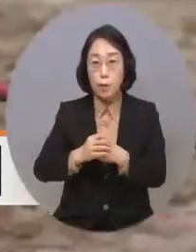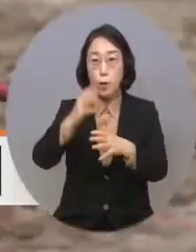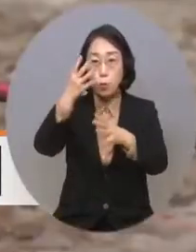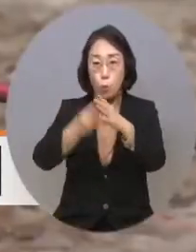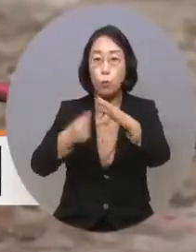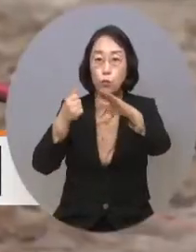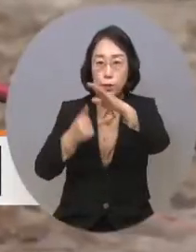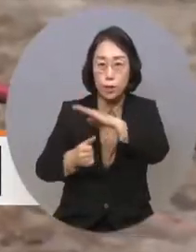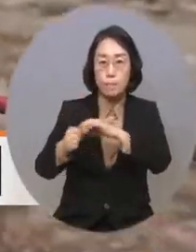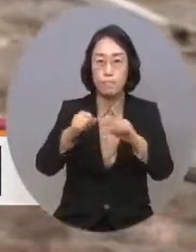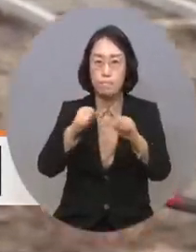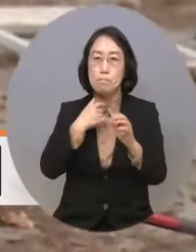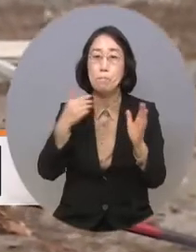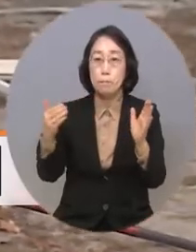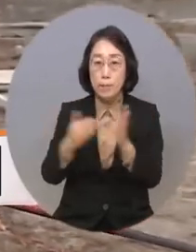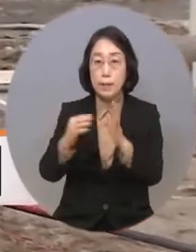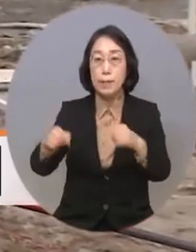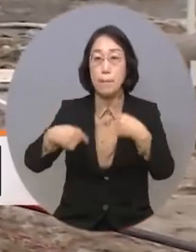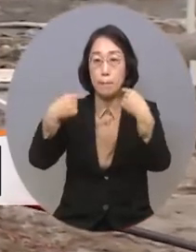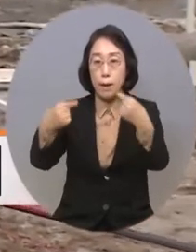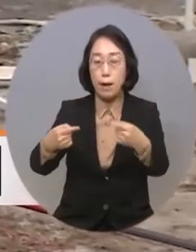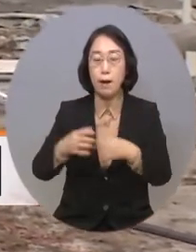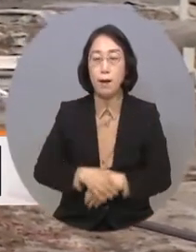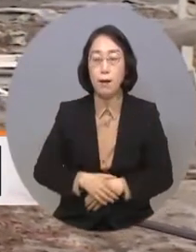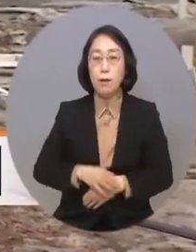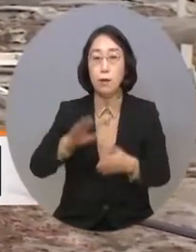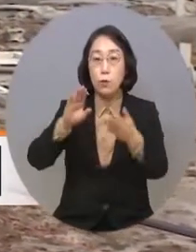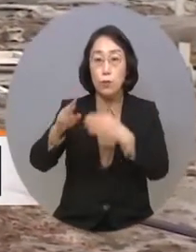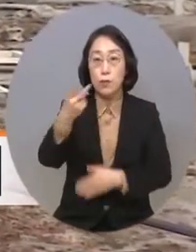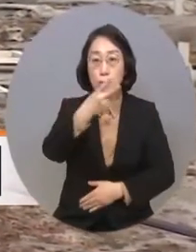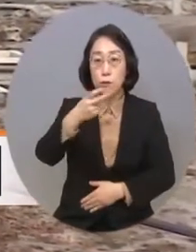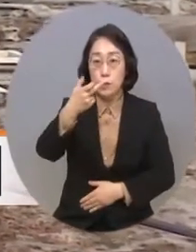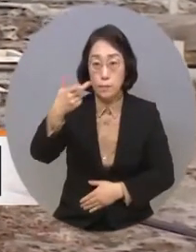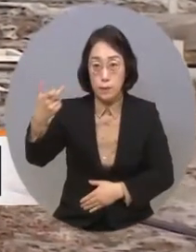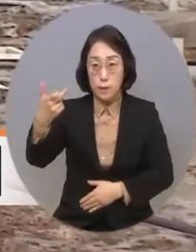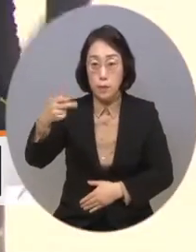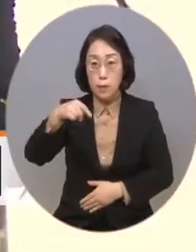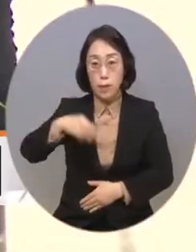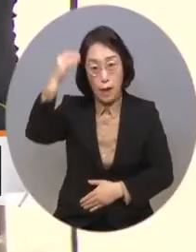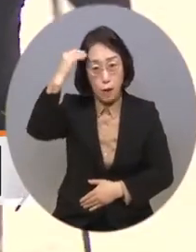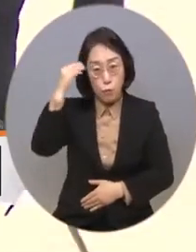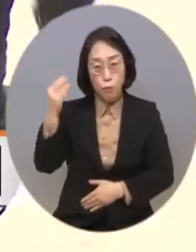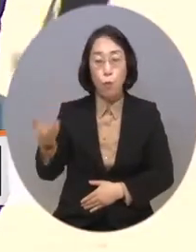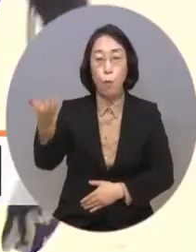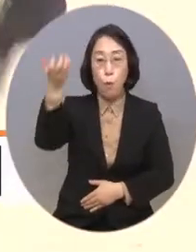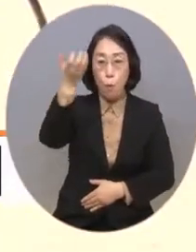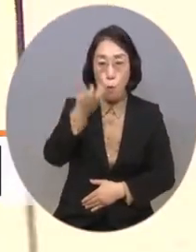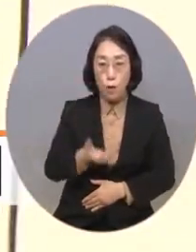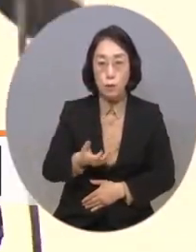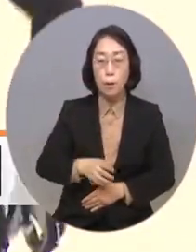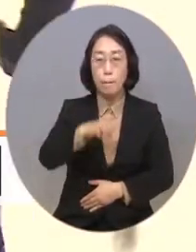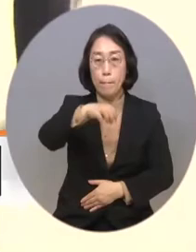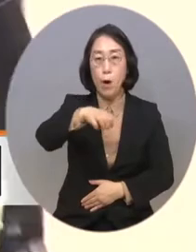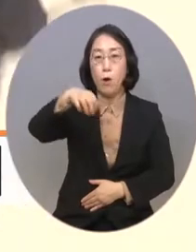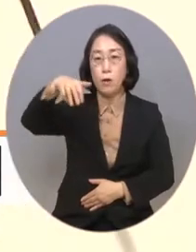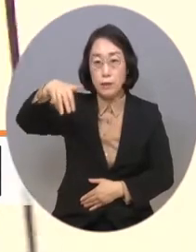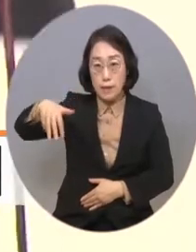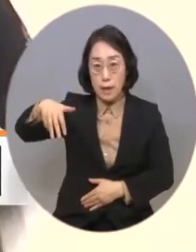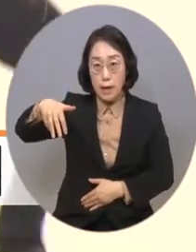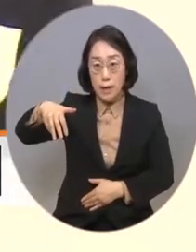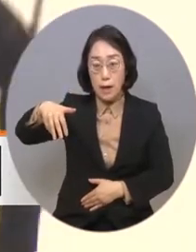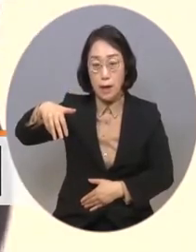활약하며 두각을 나타냈습니다. 이후 2017년 고국에서 열리는 평창 동계 패럴림픽을 위해 한국행을